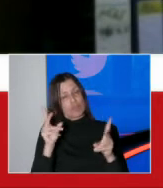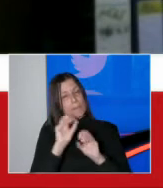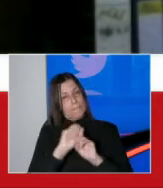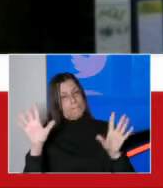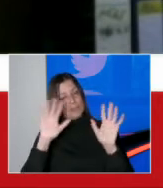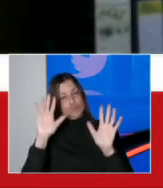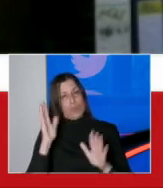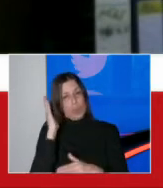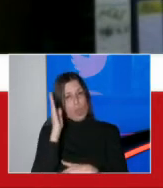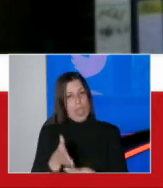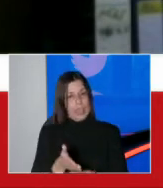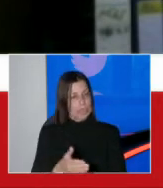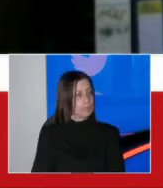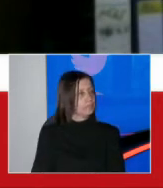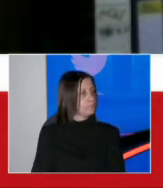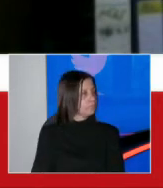בשידור חי.